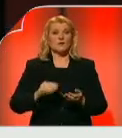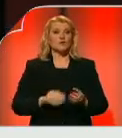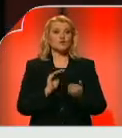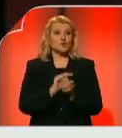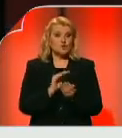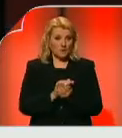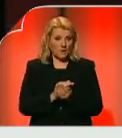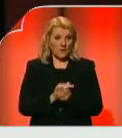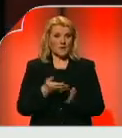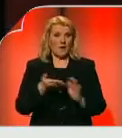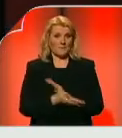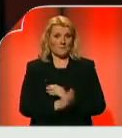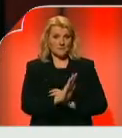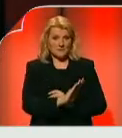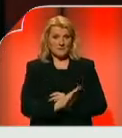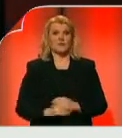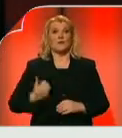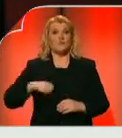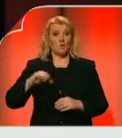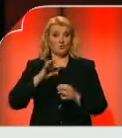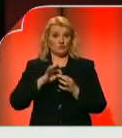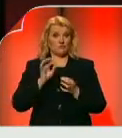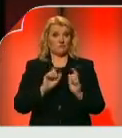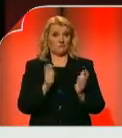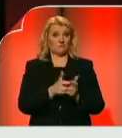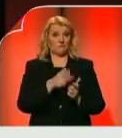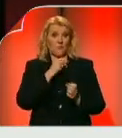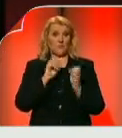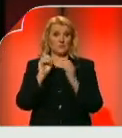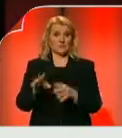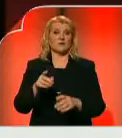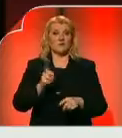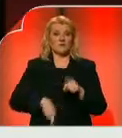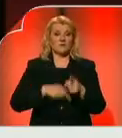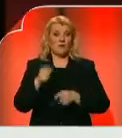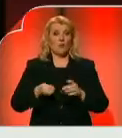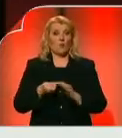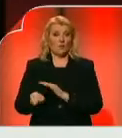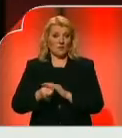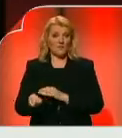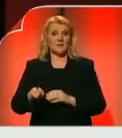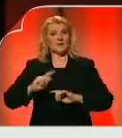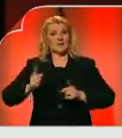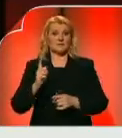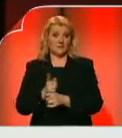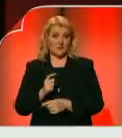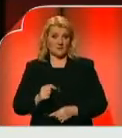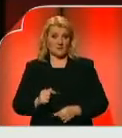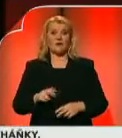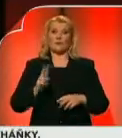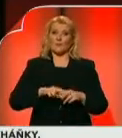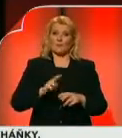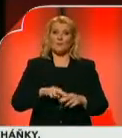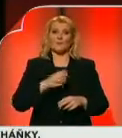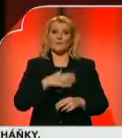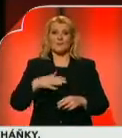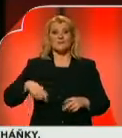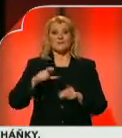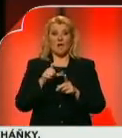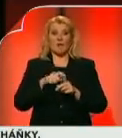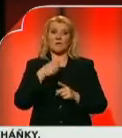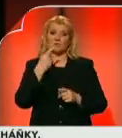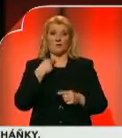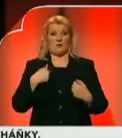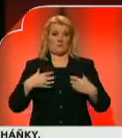Vladimír Šiška. Loni v říjnu si ho odvedla policie a obvinila ho z podplácení při jiné zakázce. Na to konto oznámil ministr Drábek